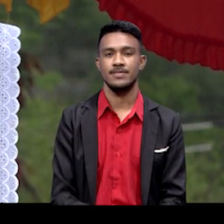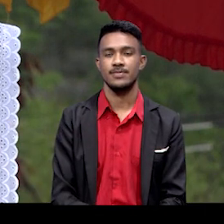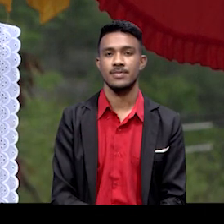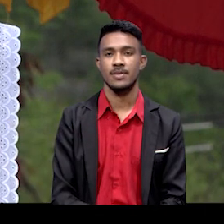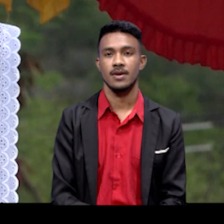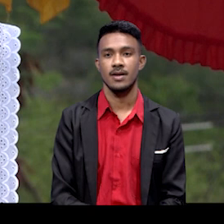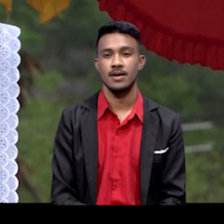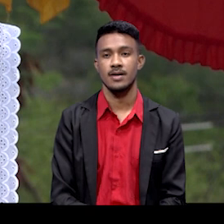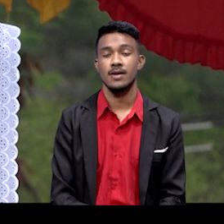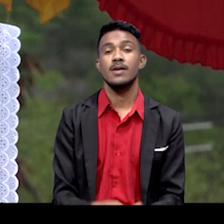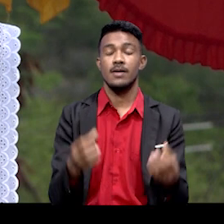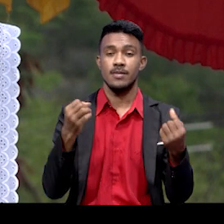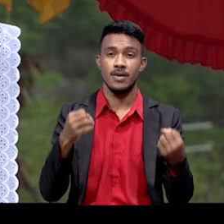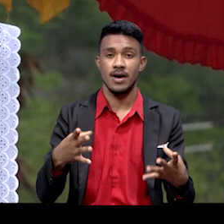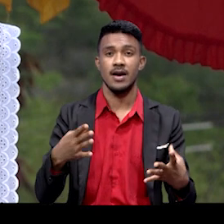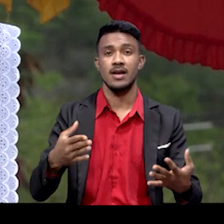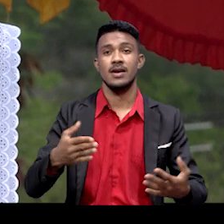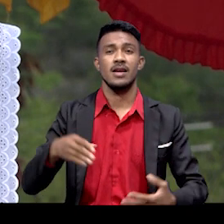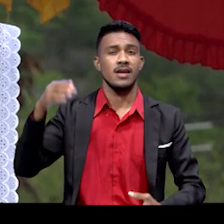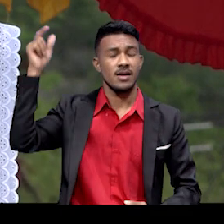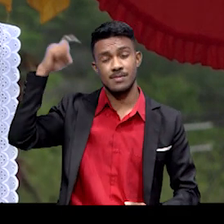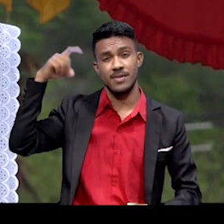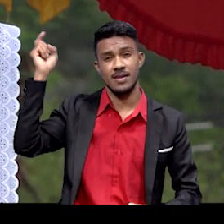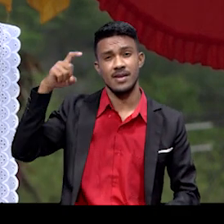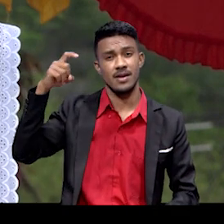Muito intelligente. Kakutak mama.